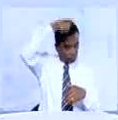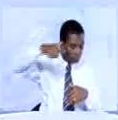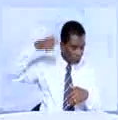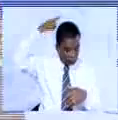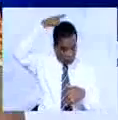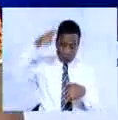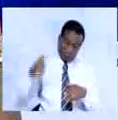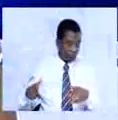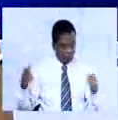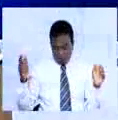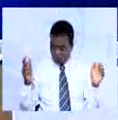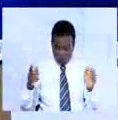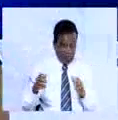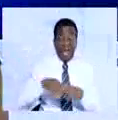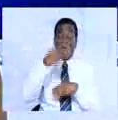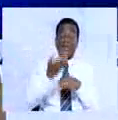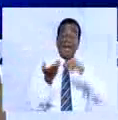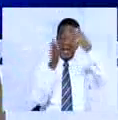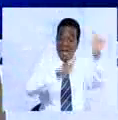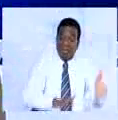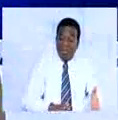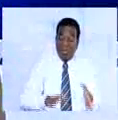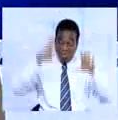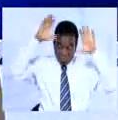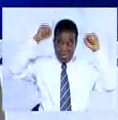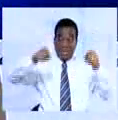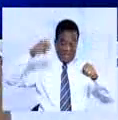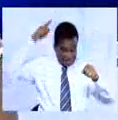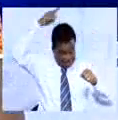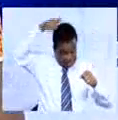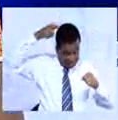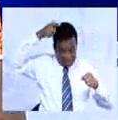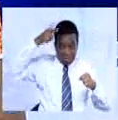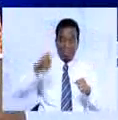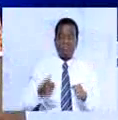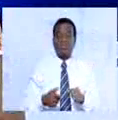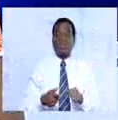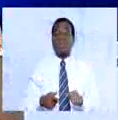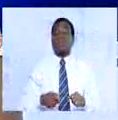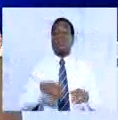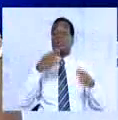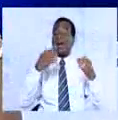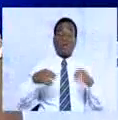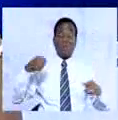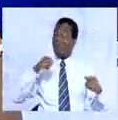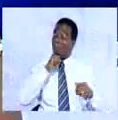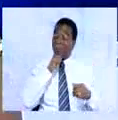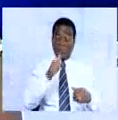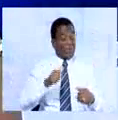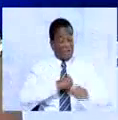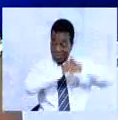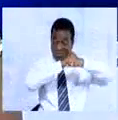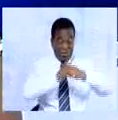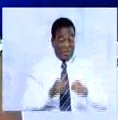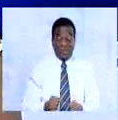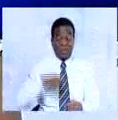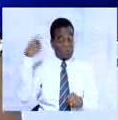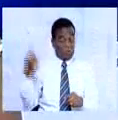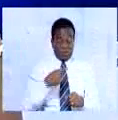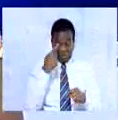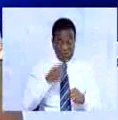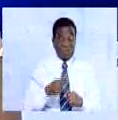l'insécurité demeure 2 ans après la chute de Muammar Kadhafi. Les milices armées font la loi empêchant l'édification